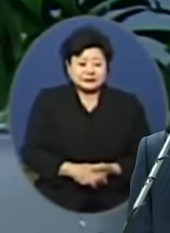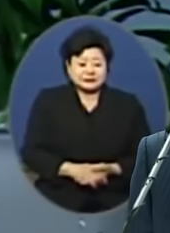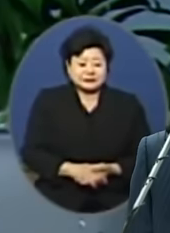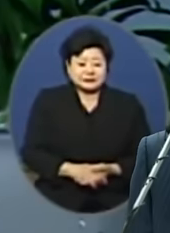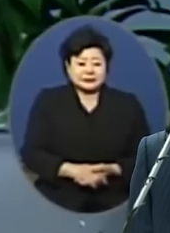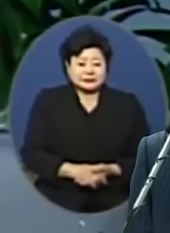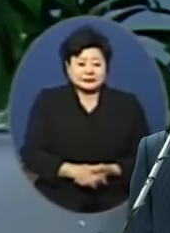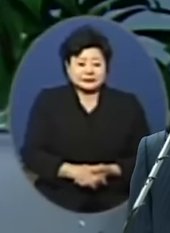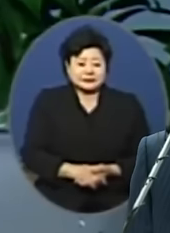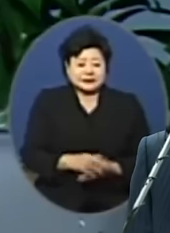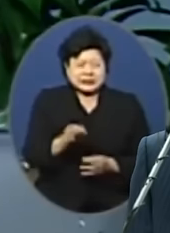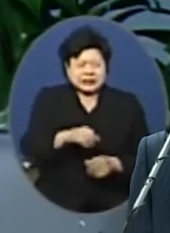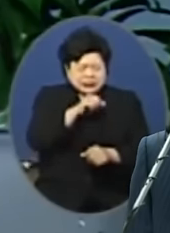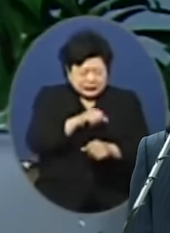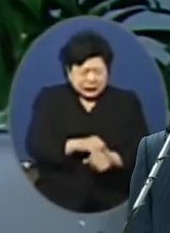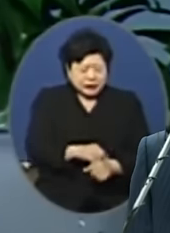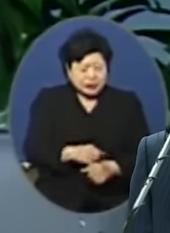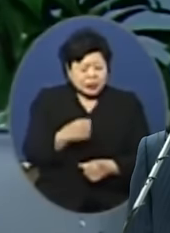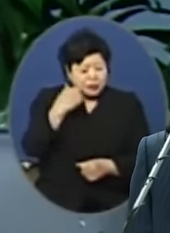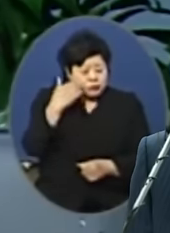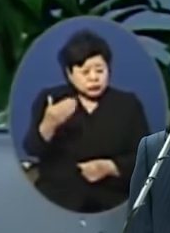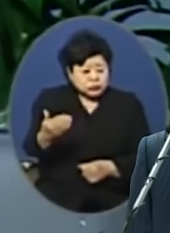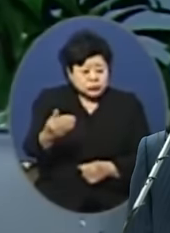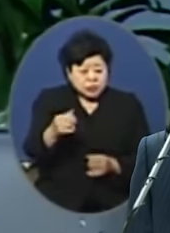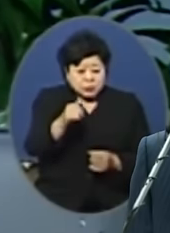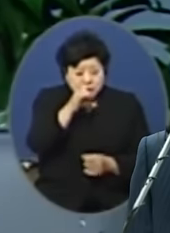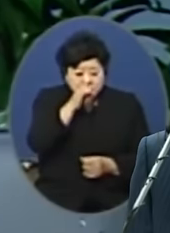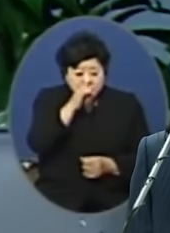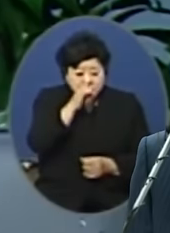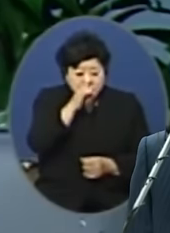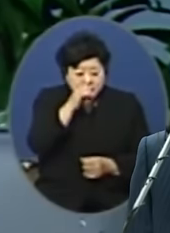어떻게 하면 새 일서를 잘할 수 있는가 하고 여러분 바라는 사람이 있으면